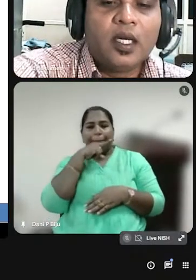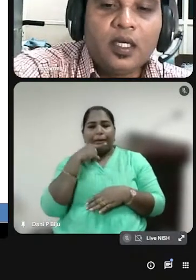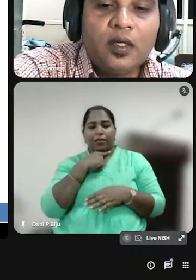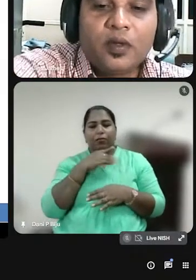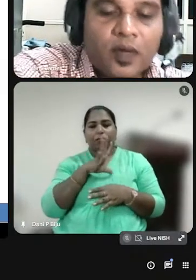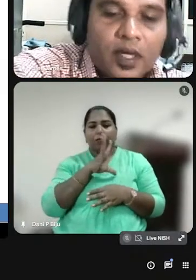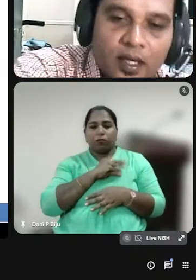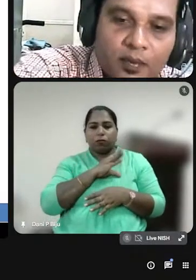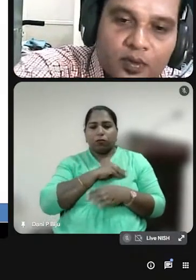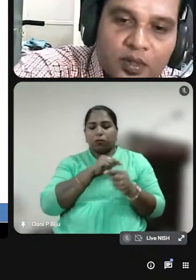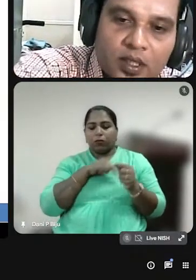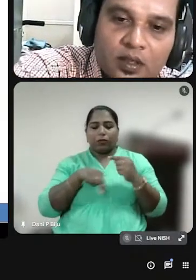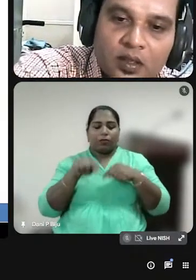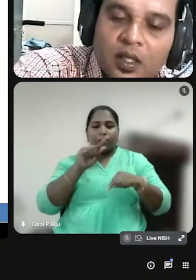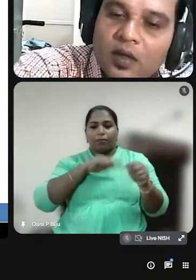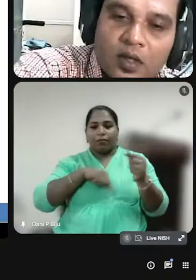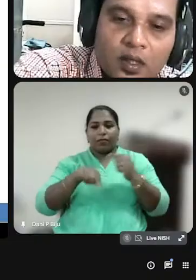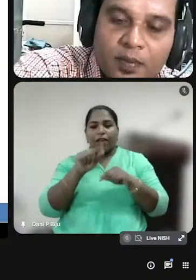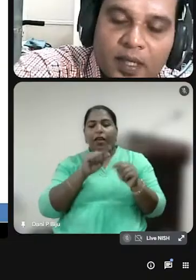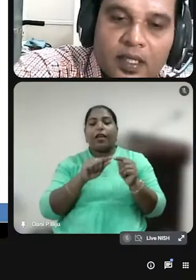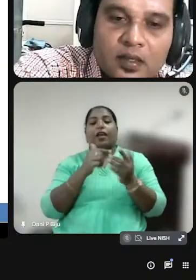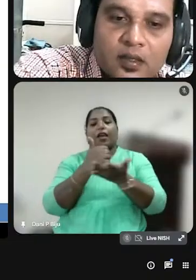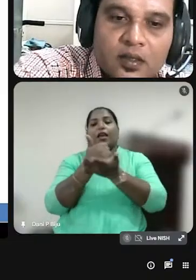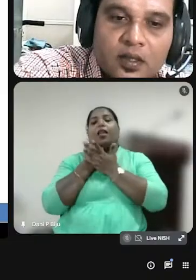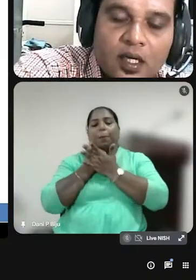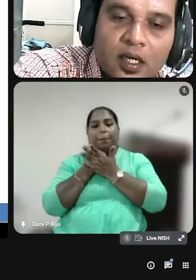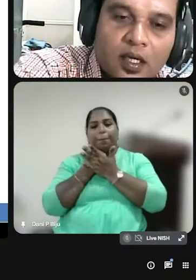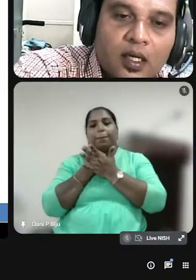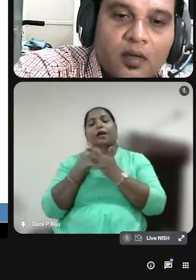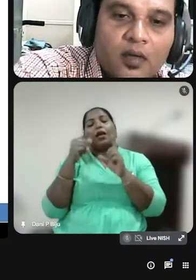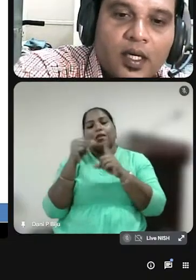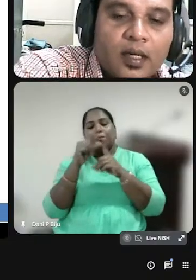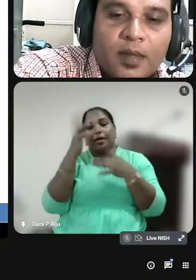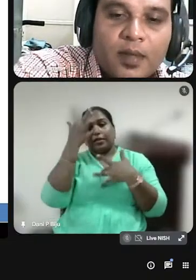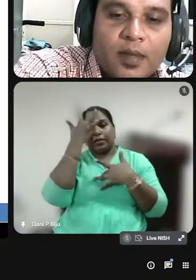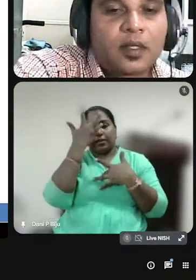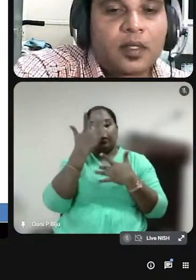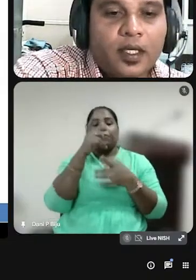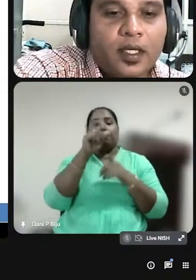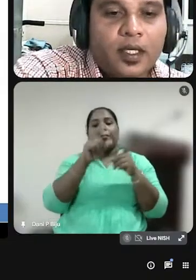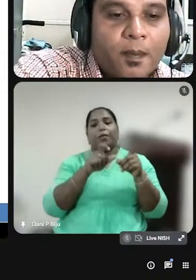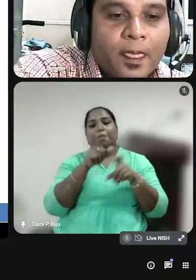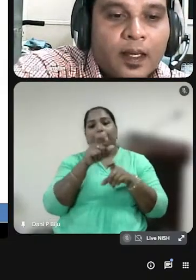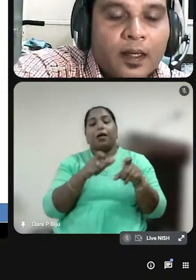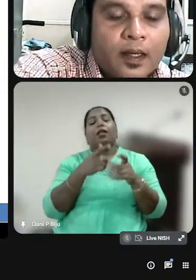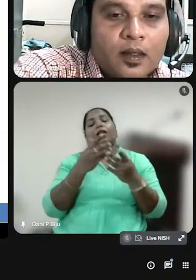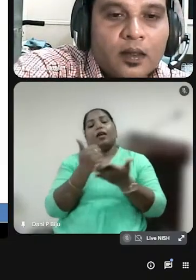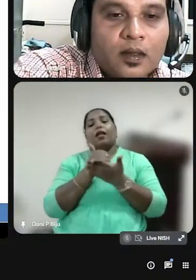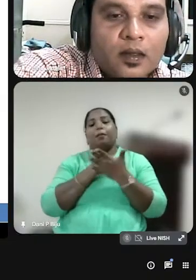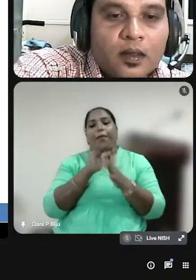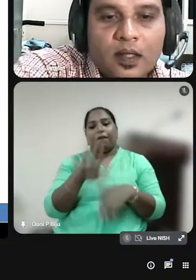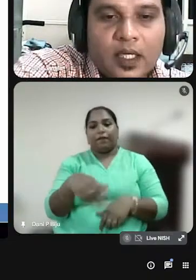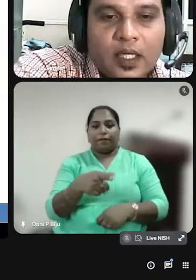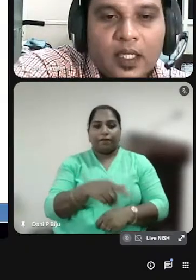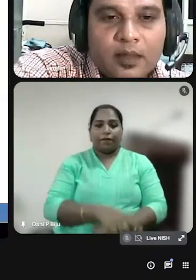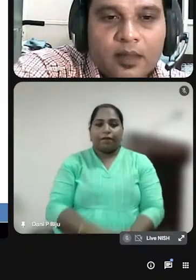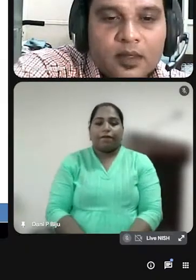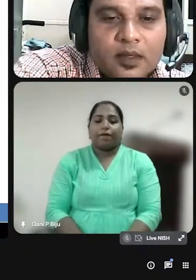ആയിട്ട് ഈ ഒരു വ്യായാമം ചെയ്യുന്ന പാർക്കിൻസൺസ് ആൾക്കാർക്ക് വളരെ ഫലപ്രദമാണ്.